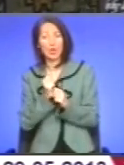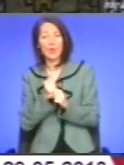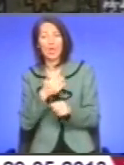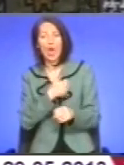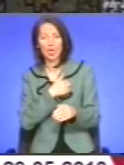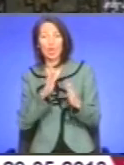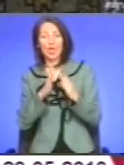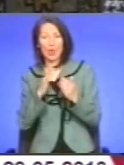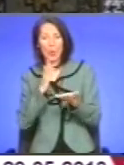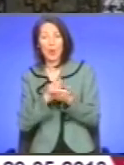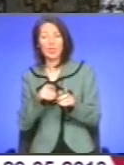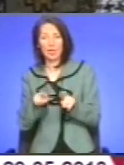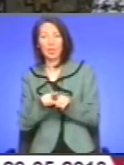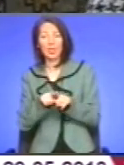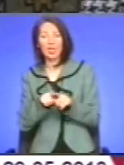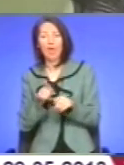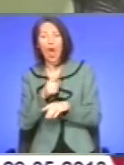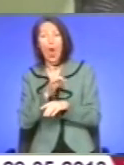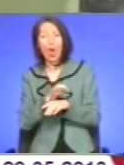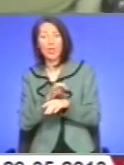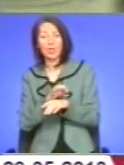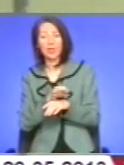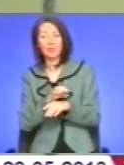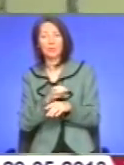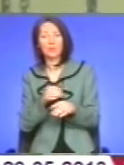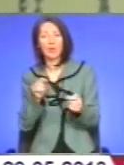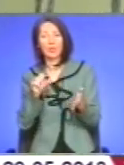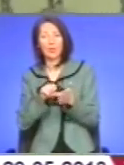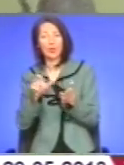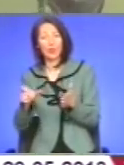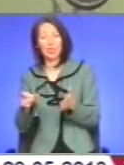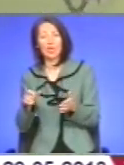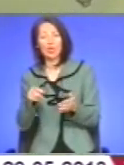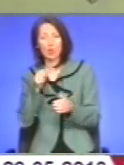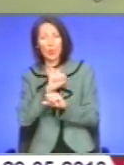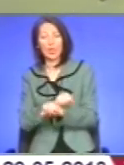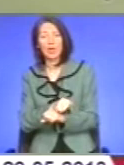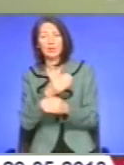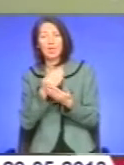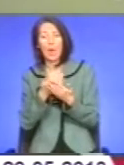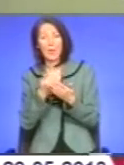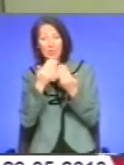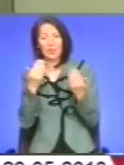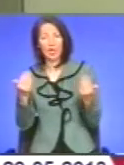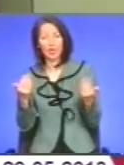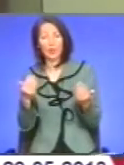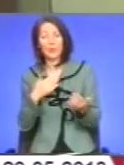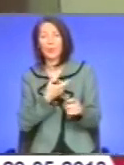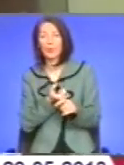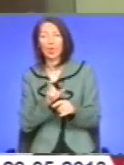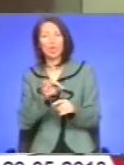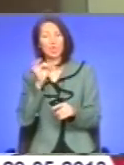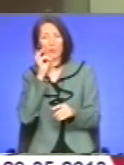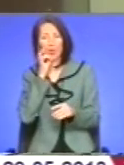вдома мати саме такі годинники. Відвідувачі надовго зупиняються перед вітриною з експонатами. Нам дуже